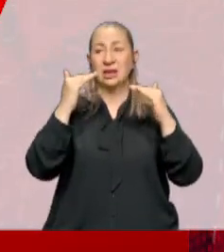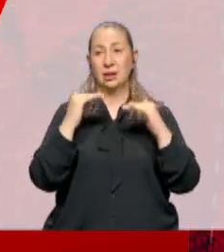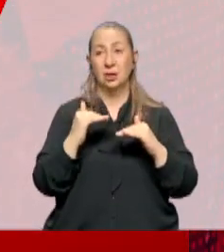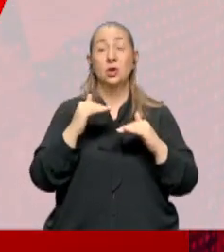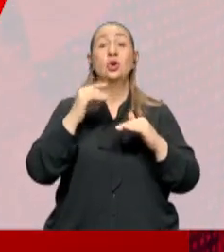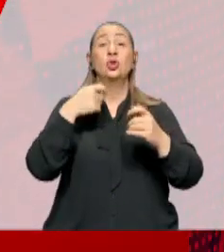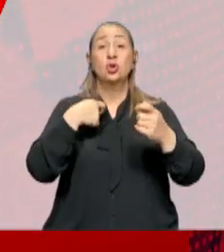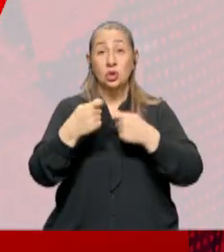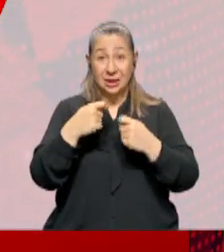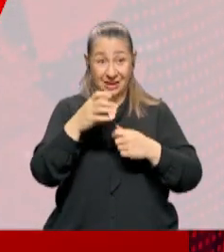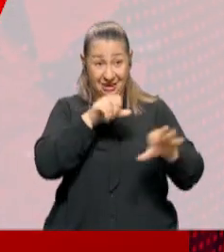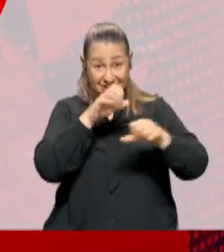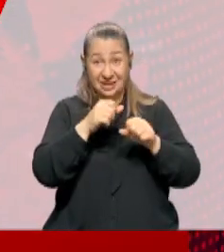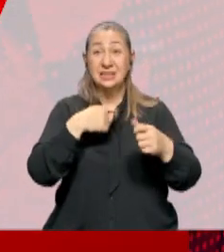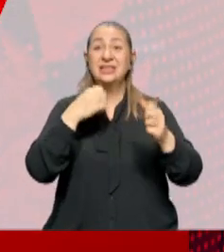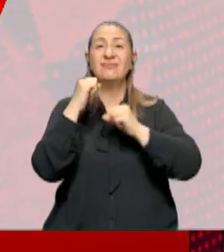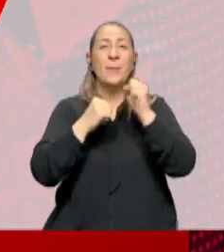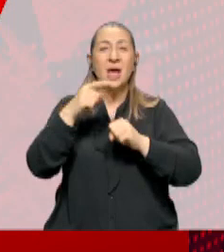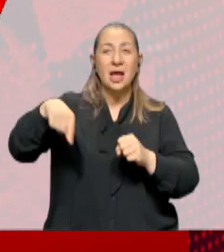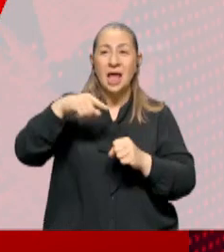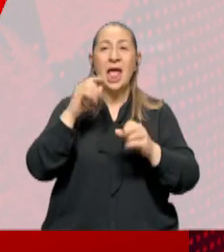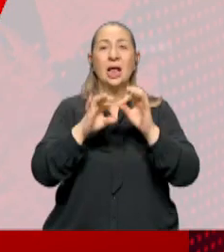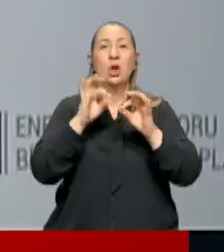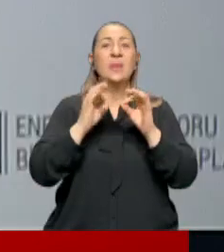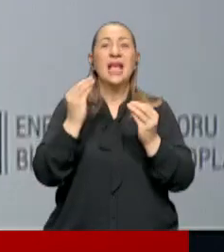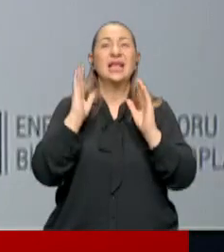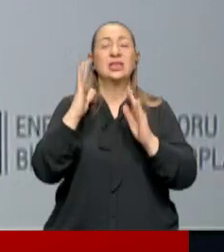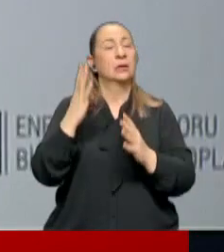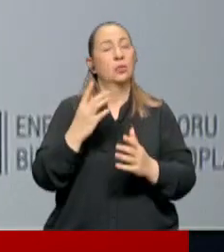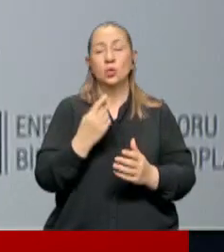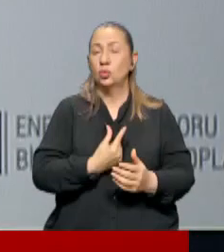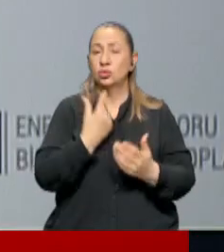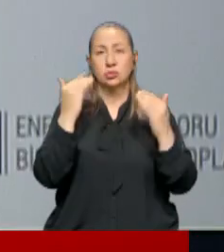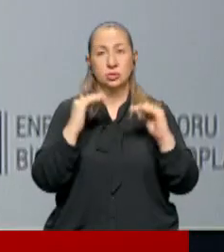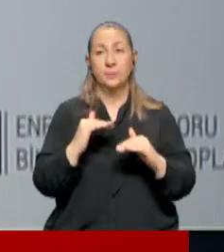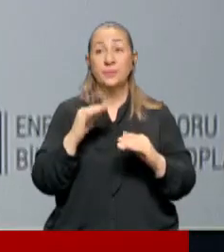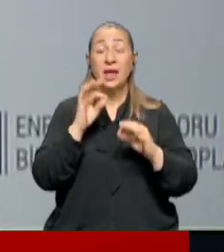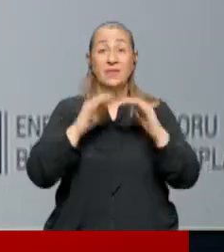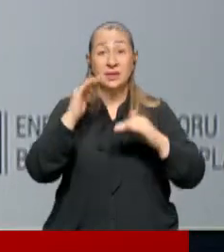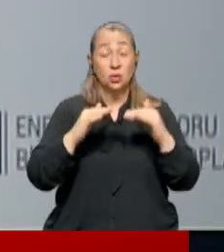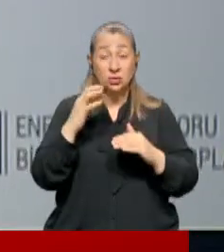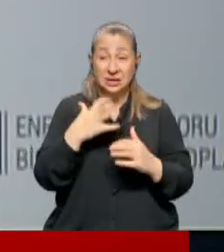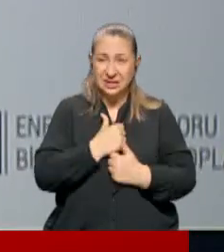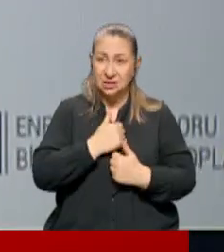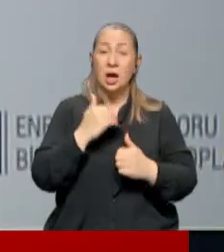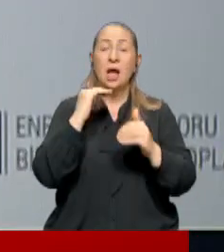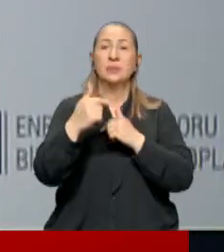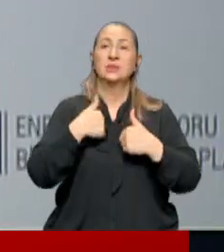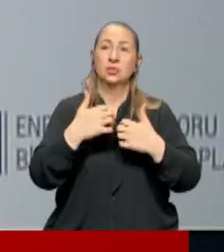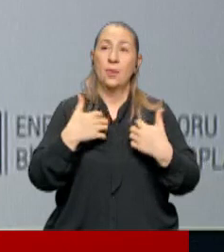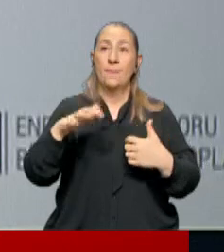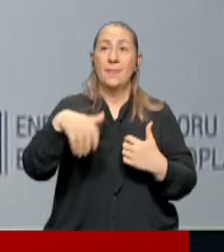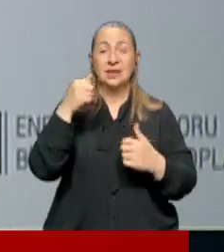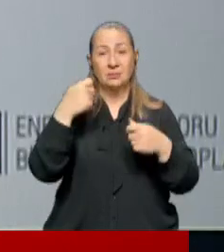tüketicinin ve sanayicinin ekonominin iyiye gideceğine dair umudu azaldı sıkıntımız enflasyon farkındayız altımız bize